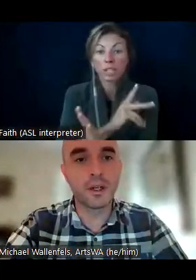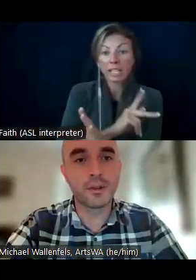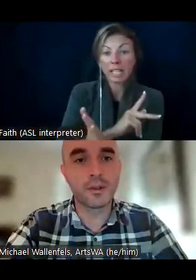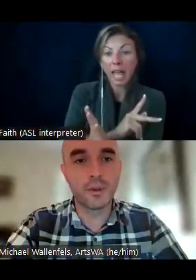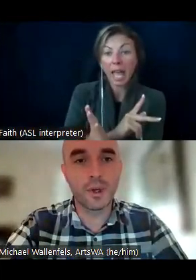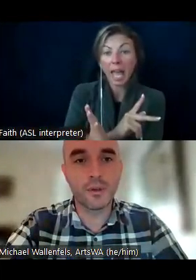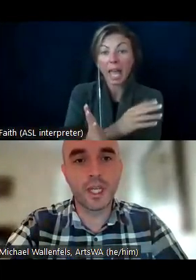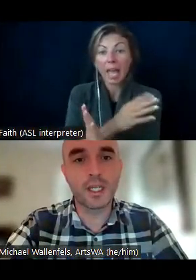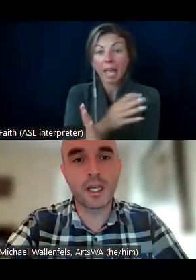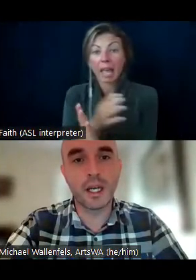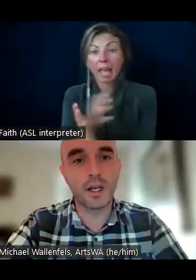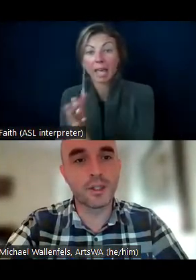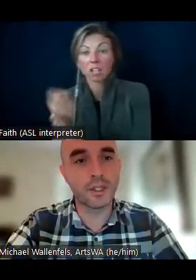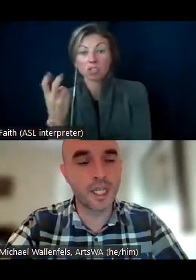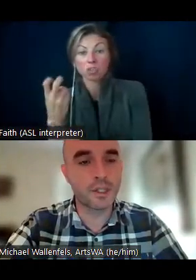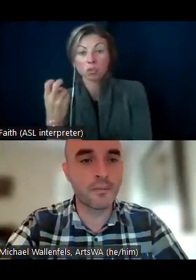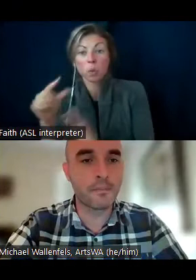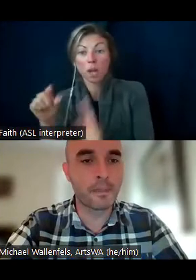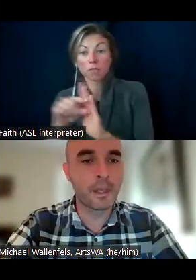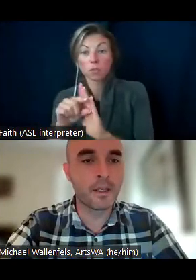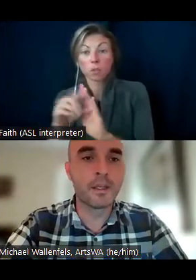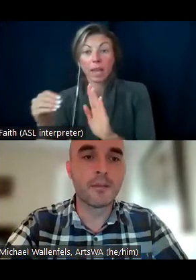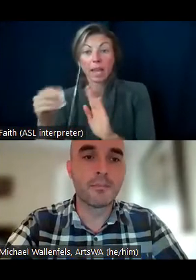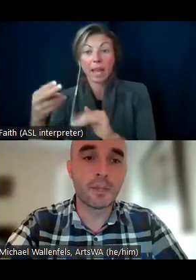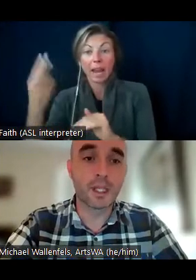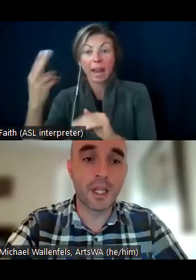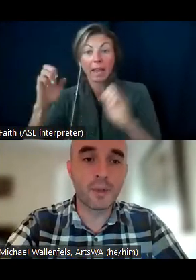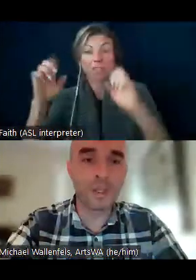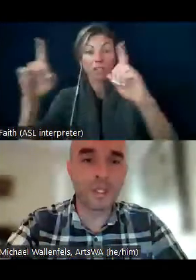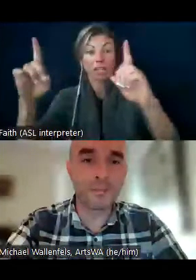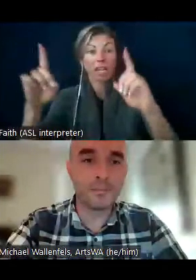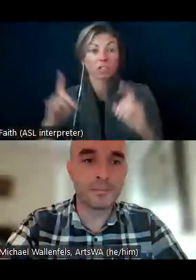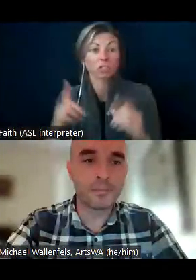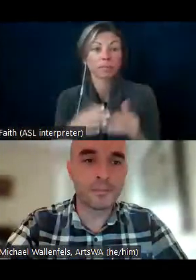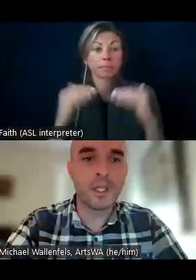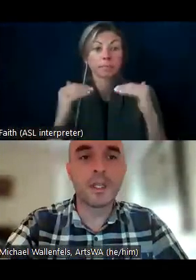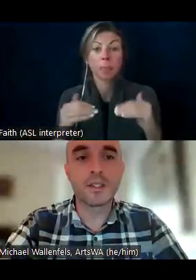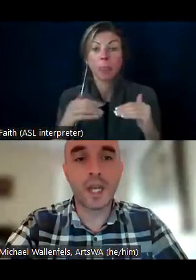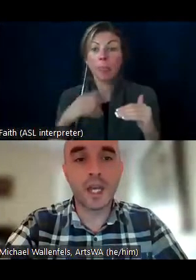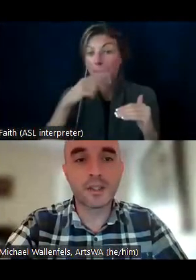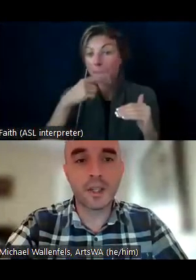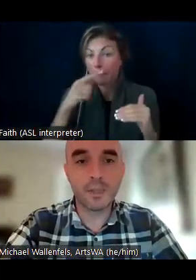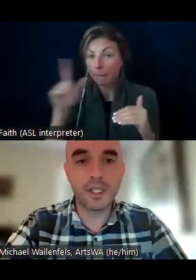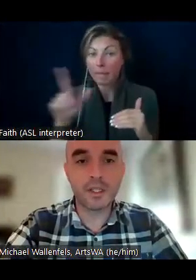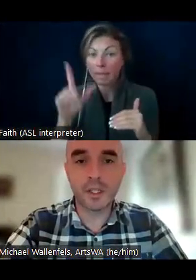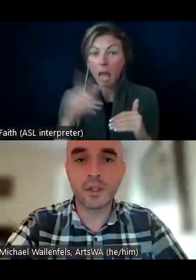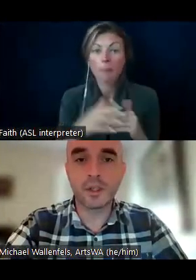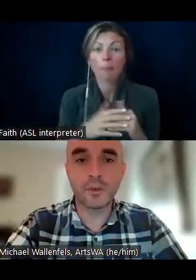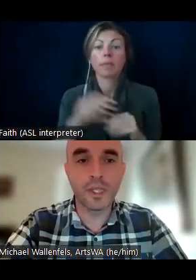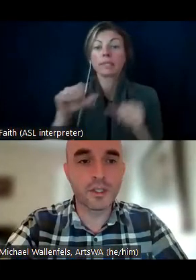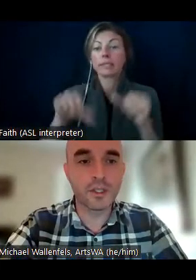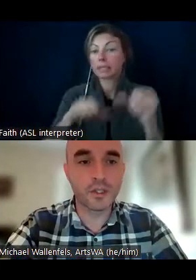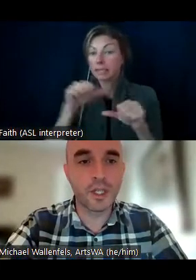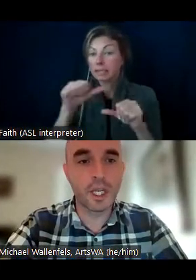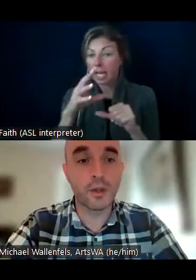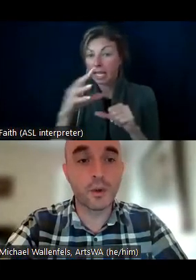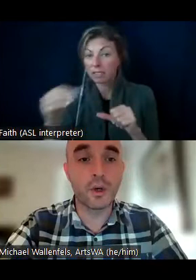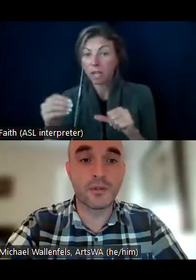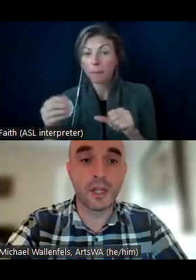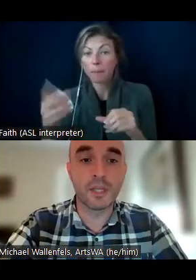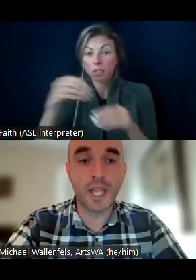학교, 유치원, K-12, 아니면 고등교육, 그다음에 공공 도서관,